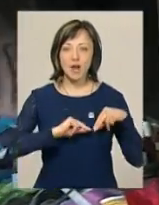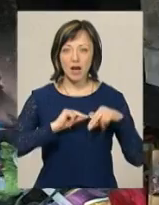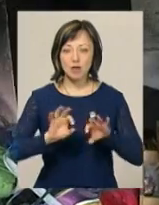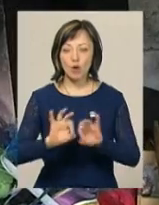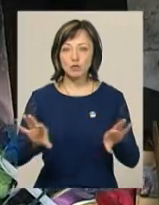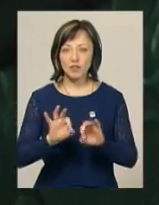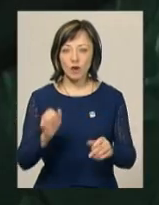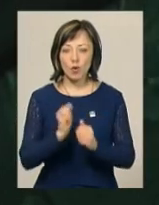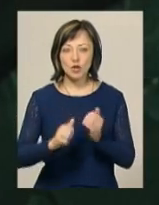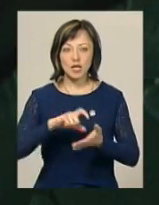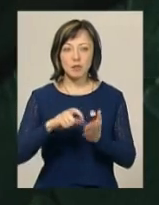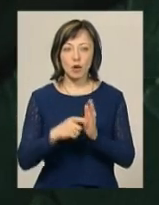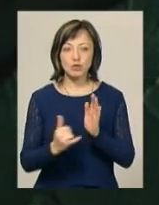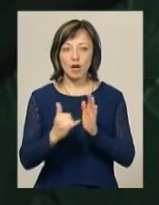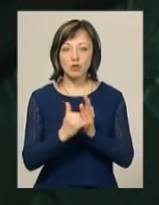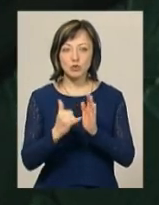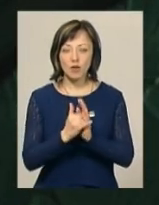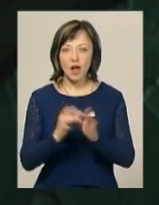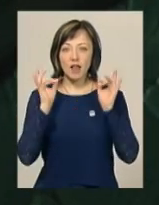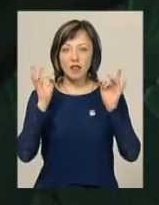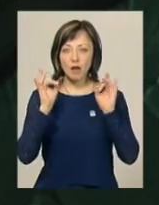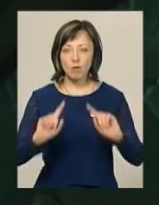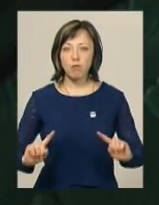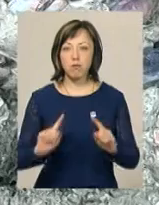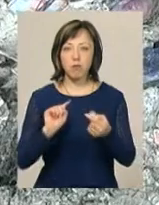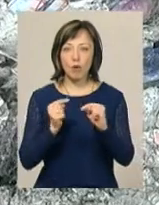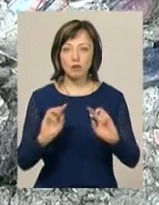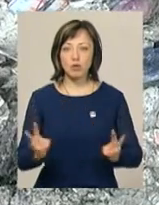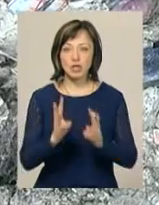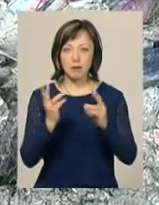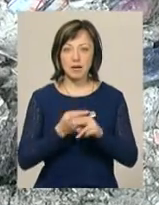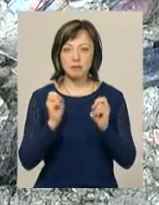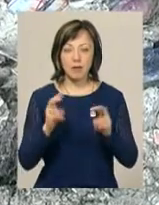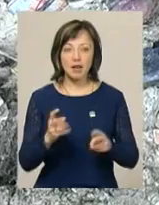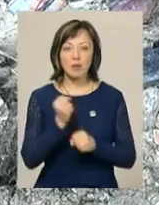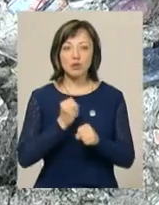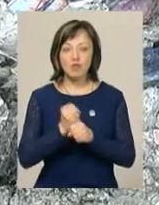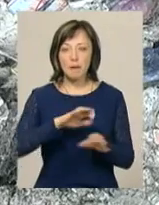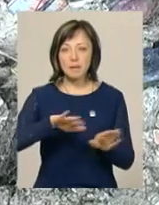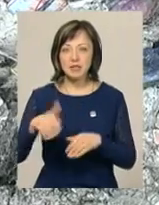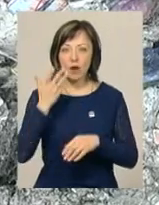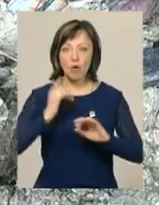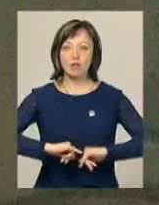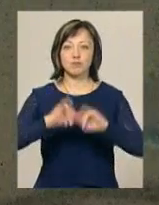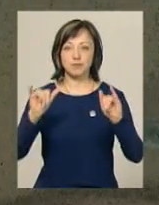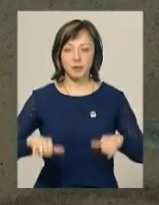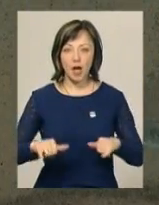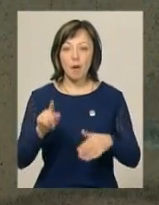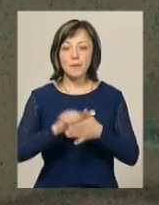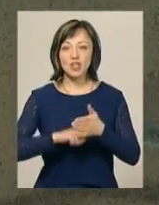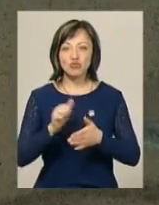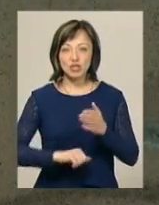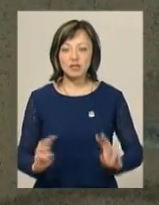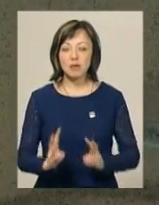розповідає, у кожній кімнаті встановлені датчики протипожежної безпеки. Та, каже, спрацювали вони вже після того, як вогонь розгорівся. Щодо причин